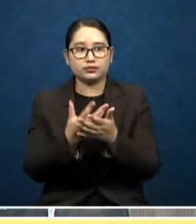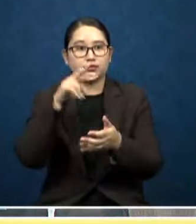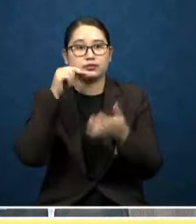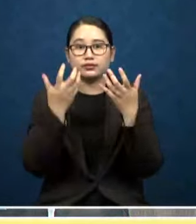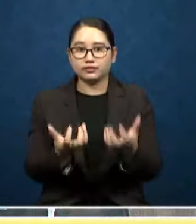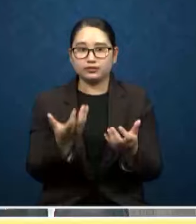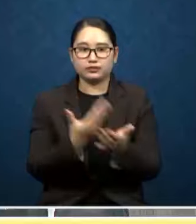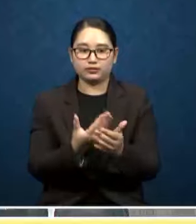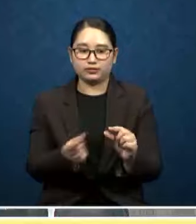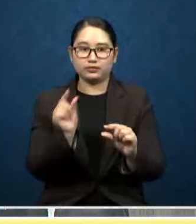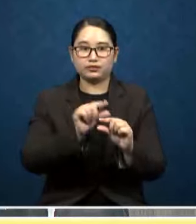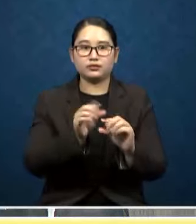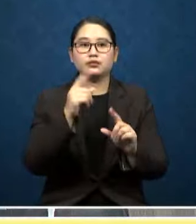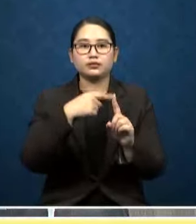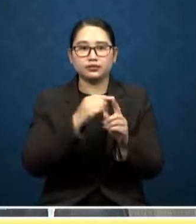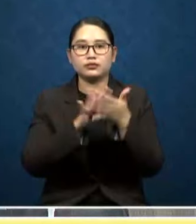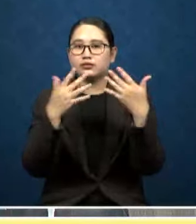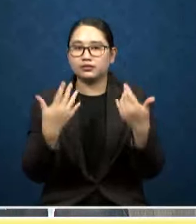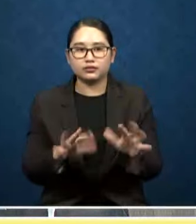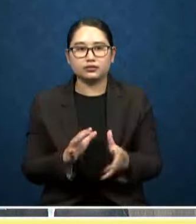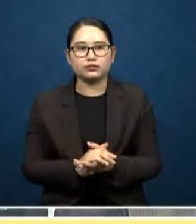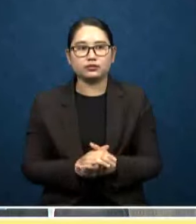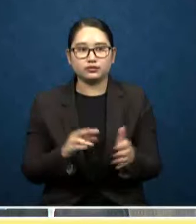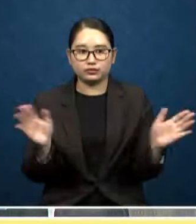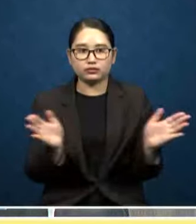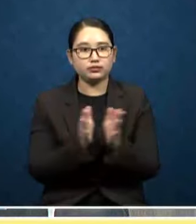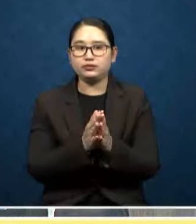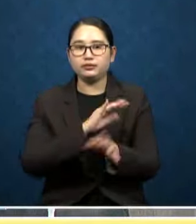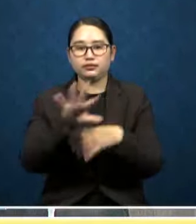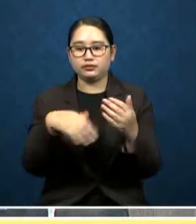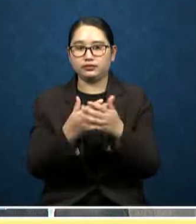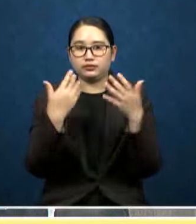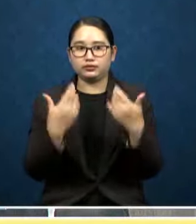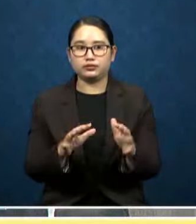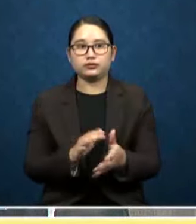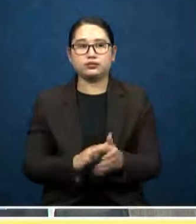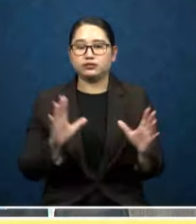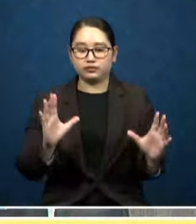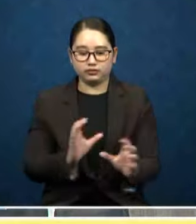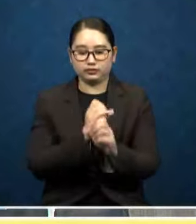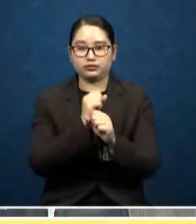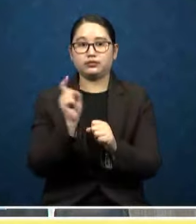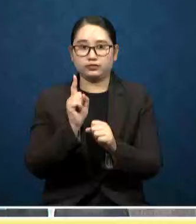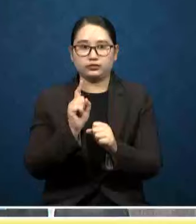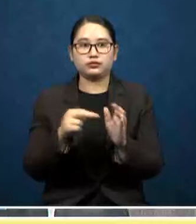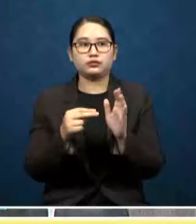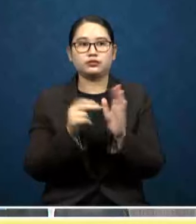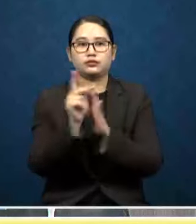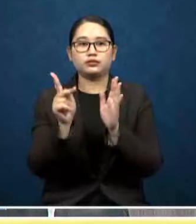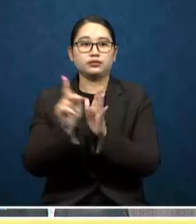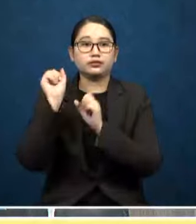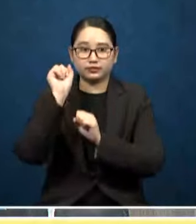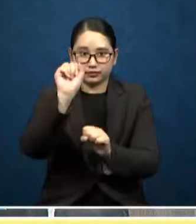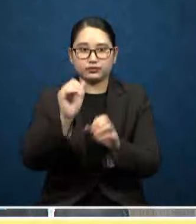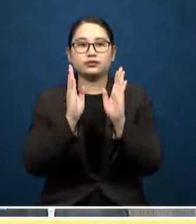ในเงินที่จะประมูลเนี่ยเรียบร้อยแล้วเพราะั้นทั้งหมดรวมกันหมดแล้วเนี่ยภาพรวมของมันคือการบังคับใช้กฎหมาย